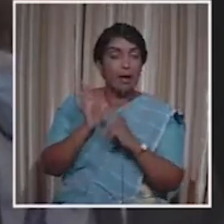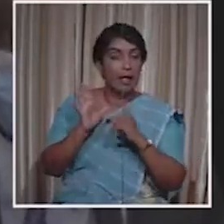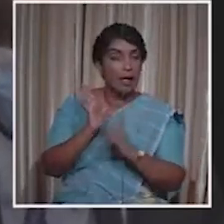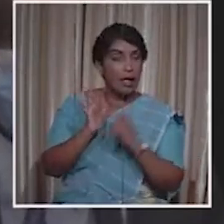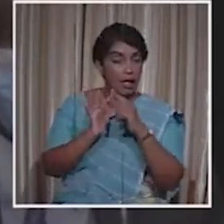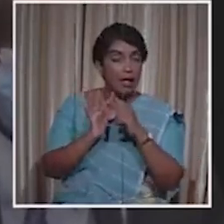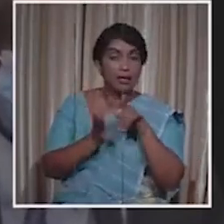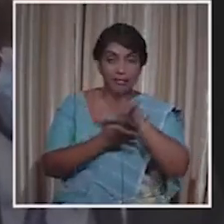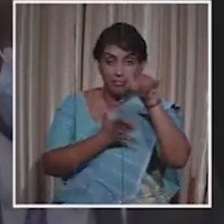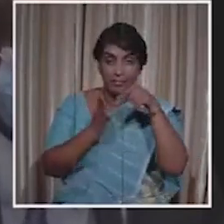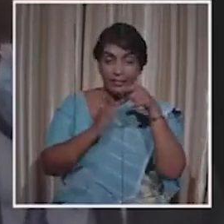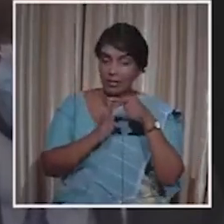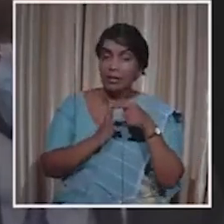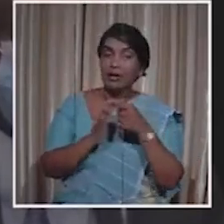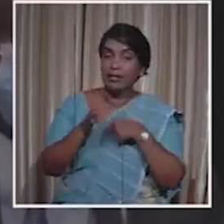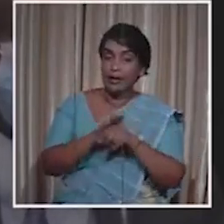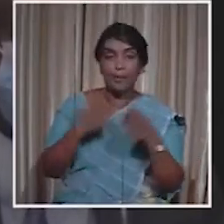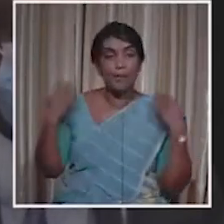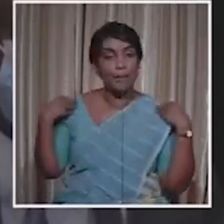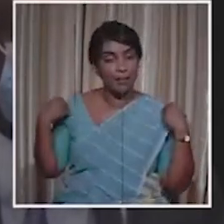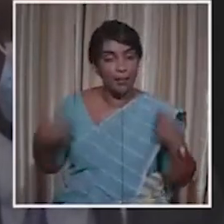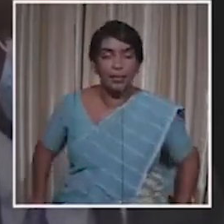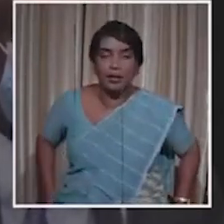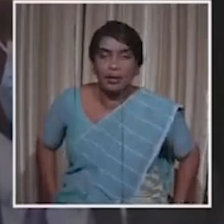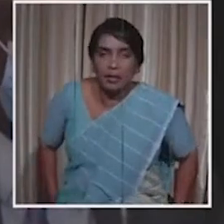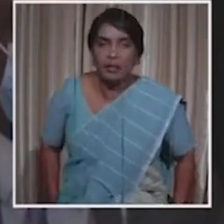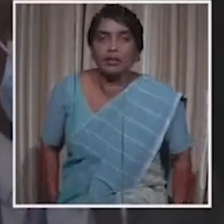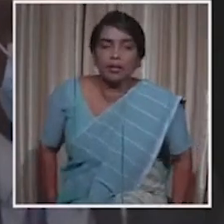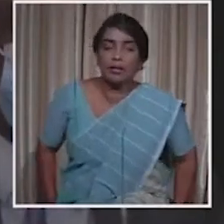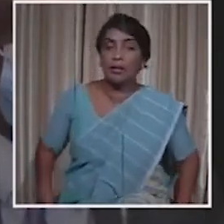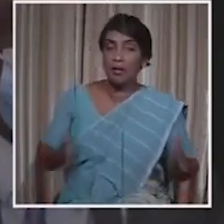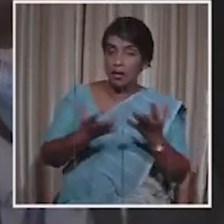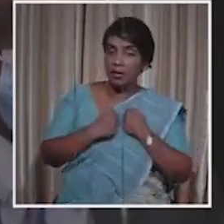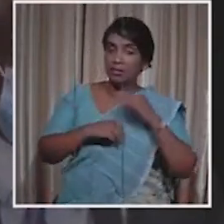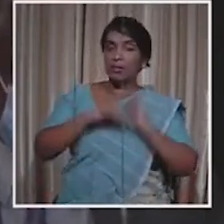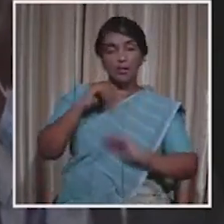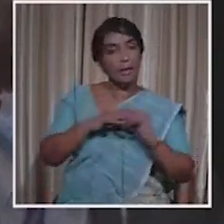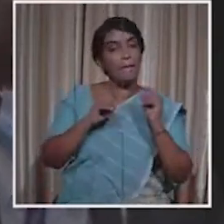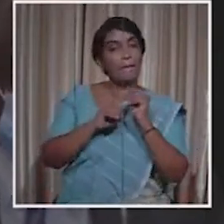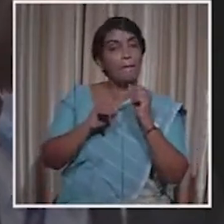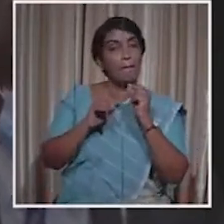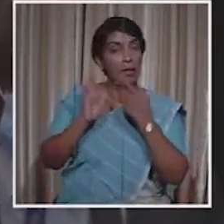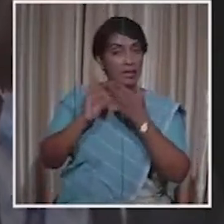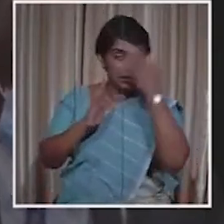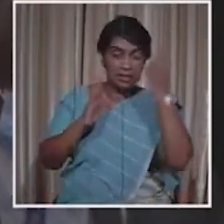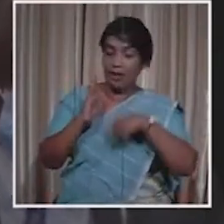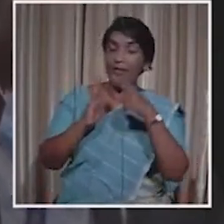அதனுடைய உட்கட்டுமான வேலைகள், அதனுடைய ஓடுபாதைகளை திருத்தி பலாலி விமான நிலையத்தை இயங்குவதற்காக இவ்வளவு